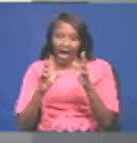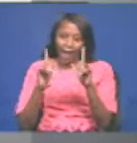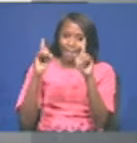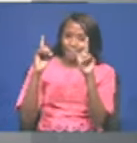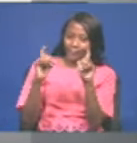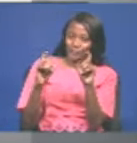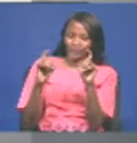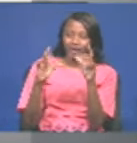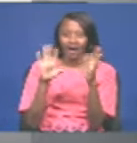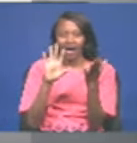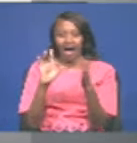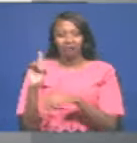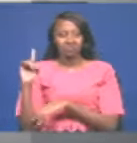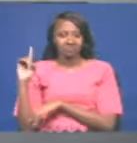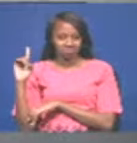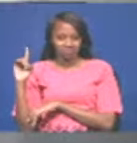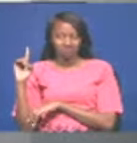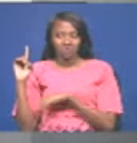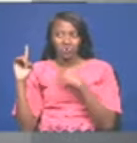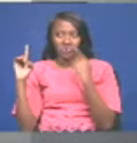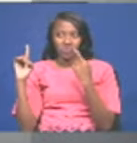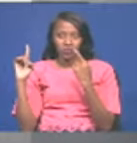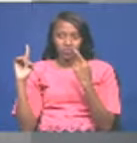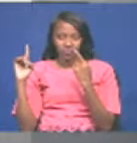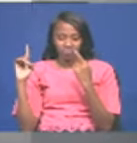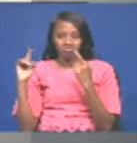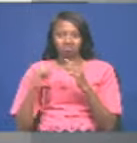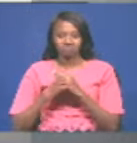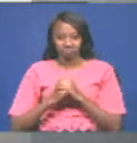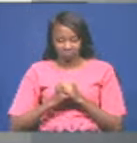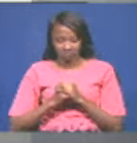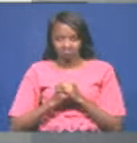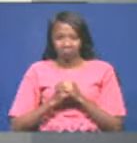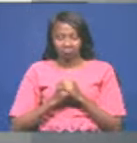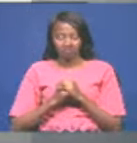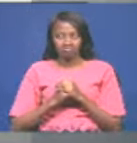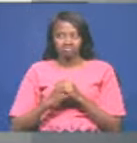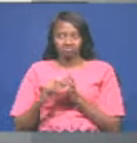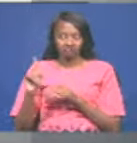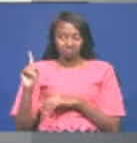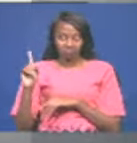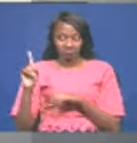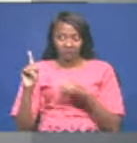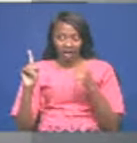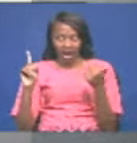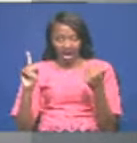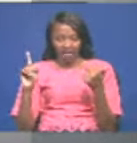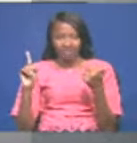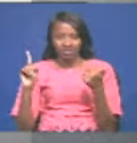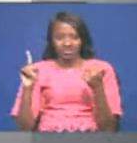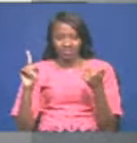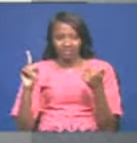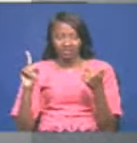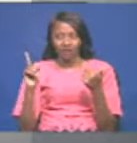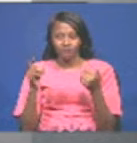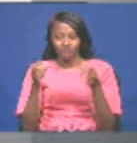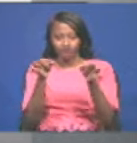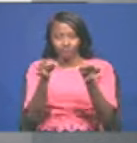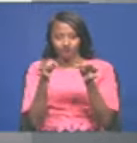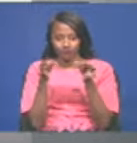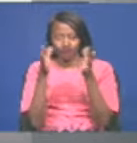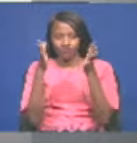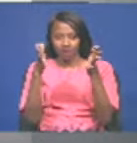Kama unavyomwona hapo, huyo ni waziri wa usalama wa taifa Profesa Kithure Kindiki, waziri Njuguna